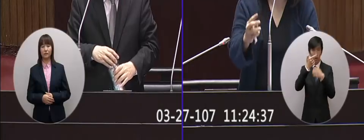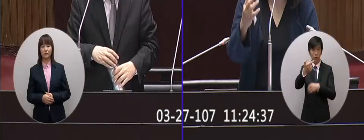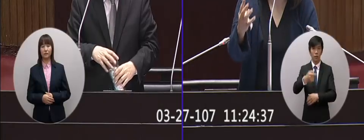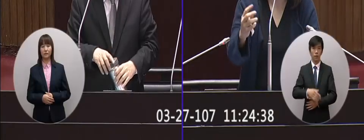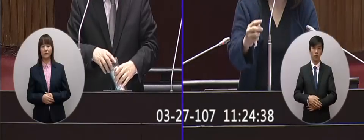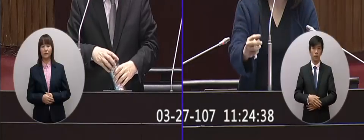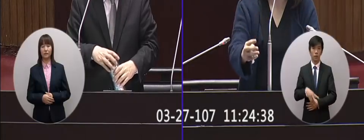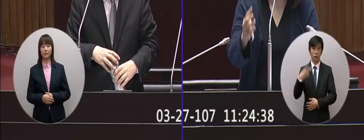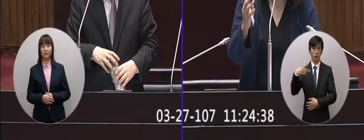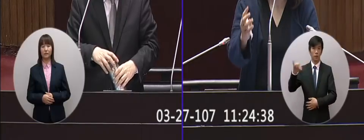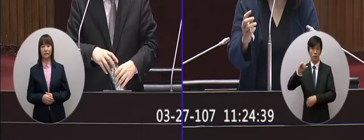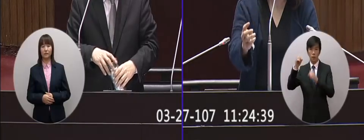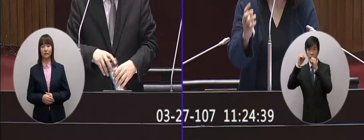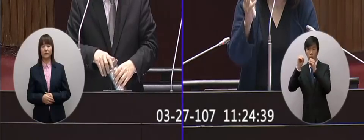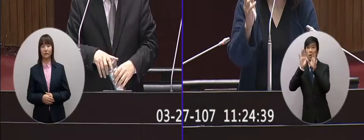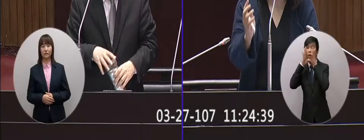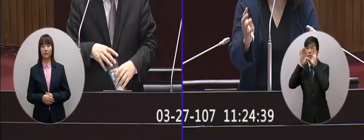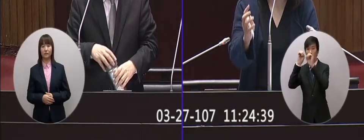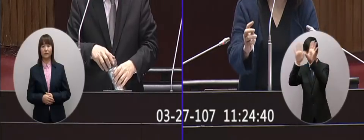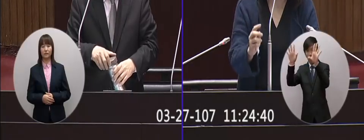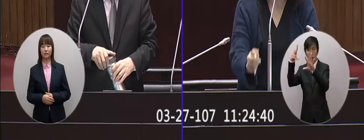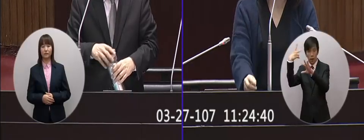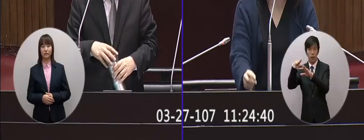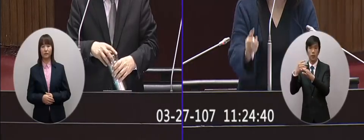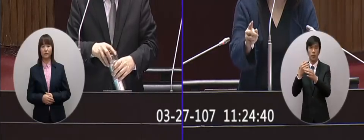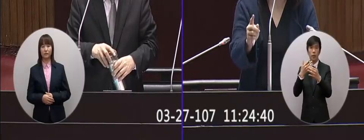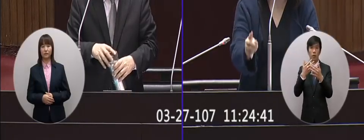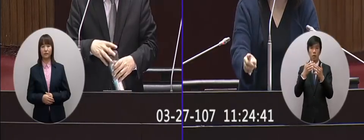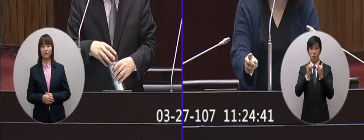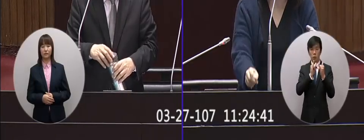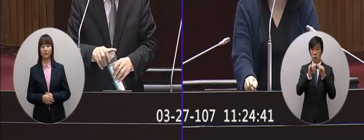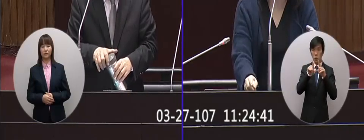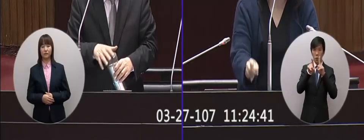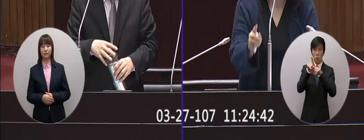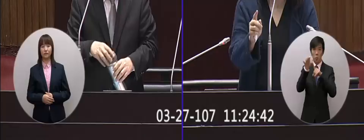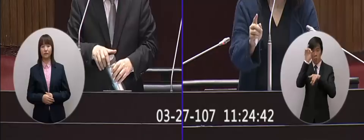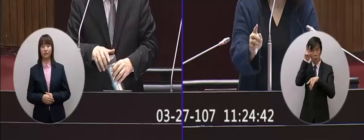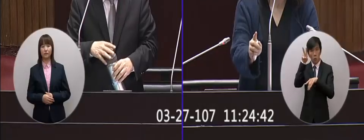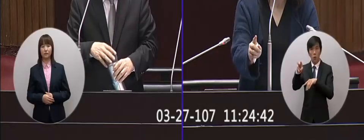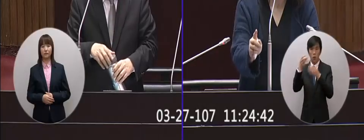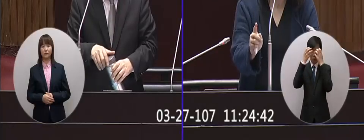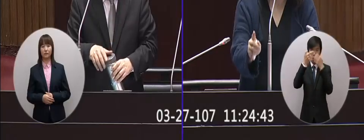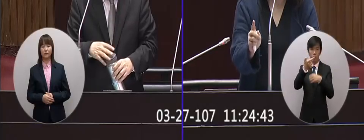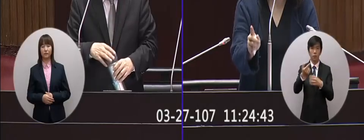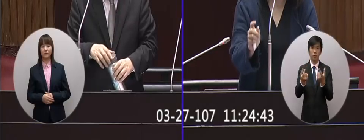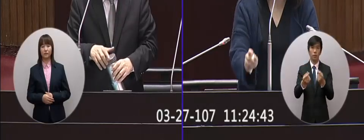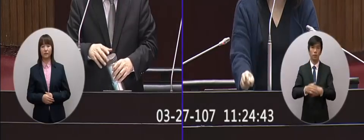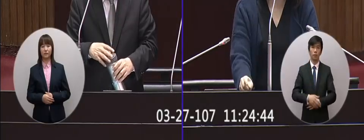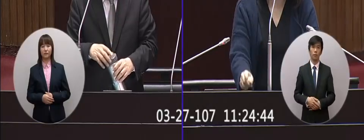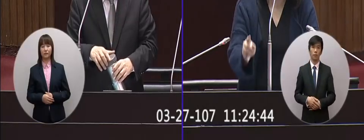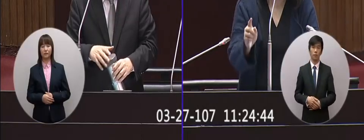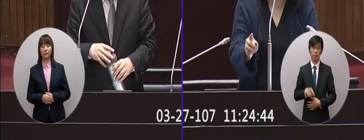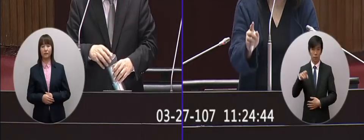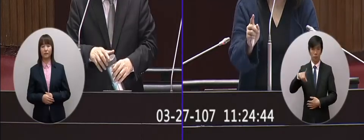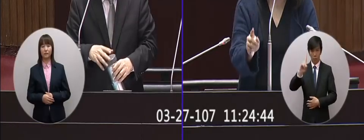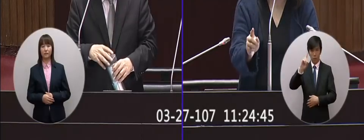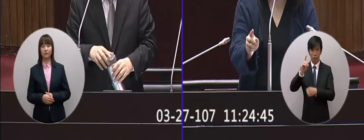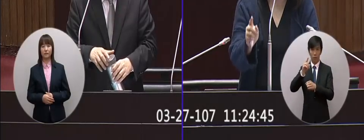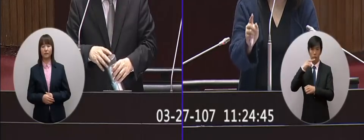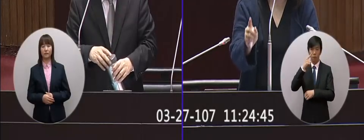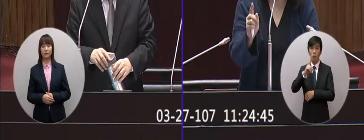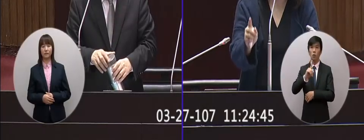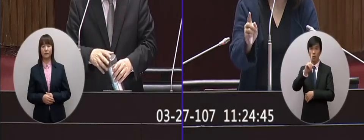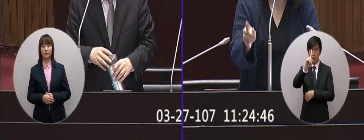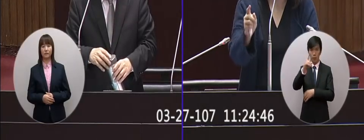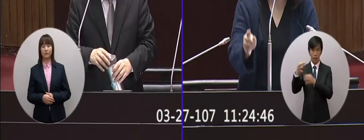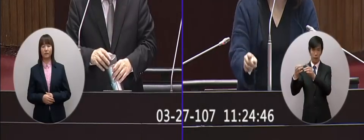FB 上，放在网络上，还引起网友惊呆了。有一句话叫做，有个商人在花